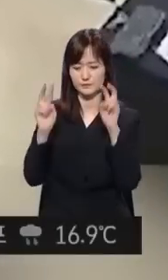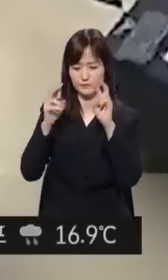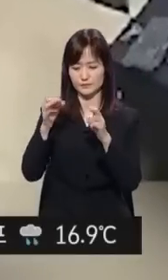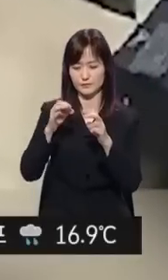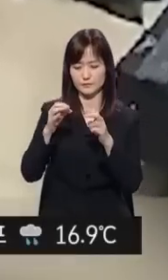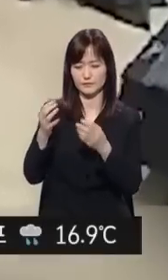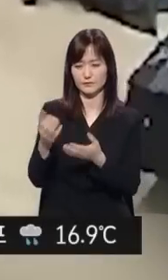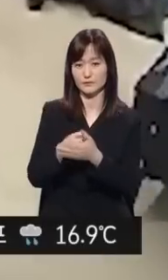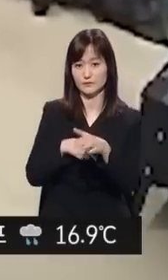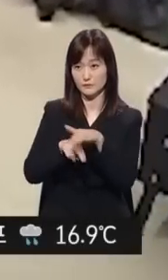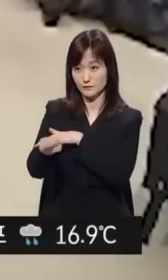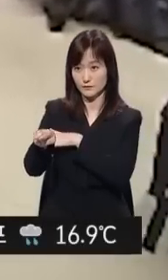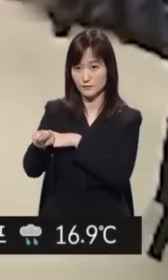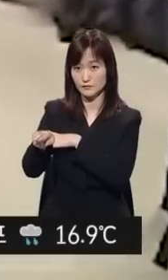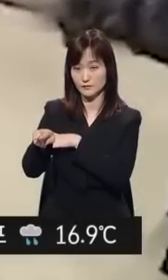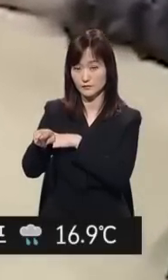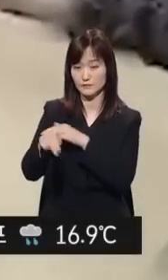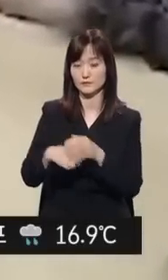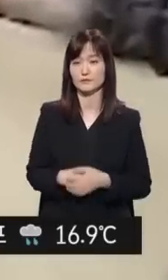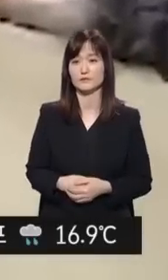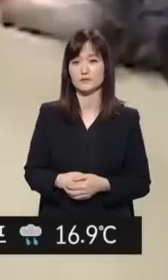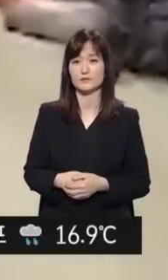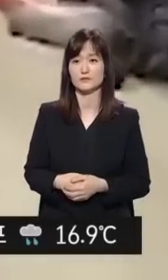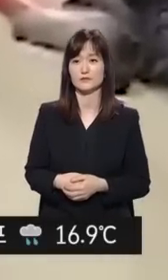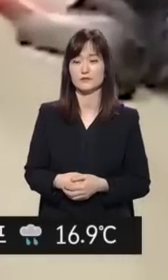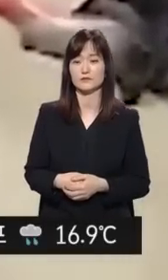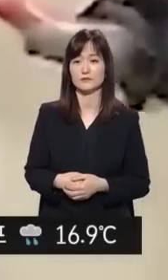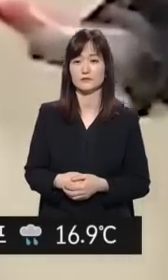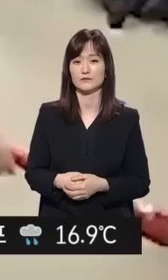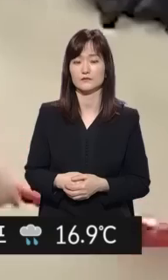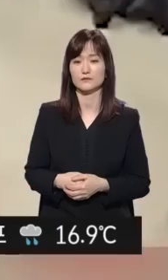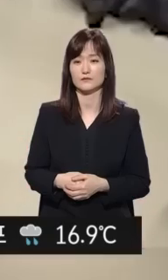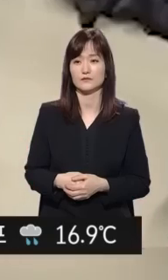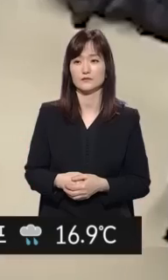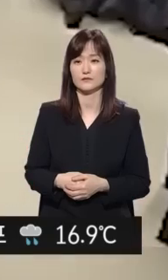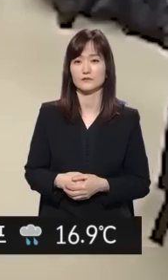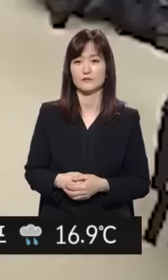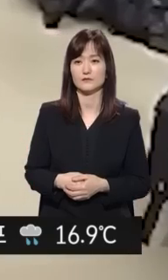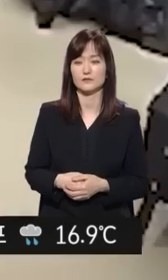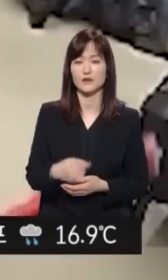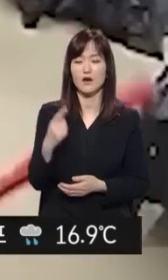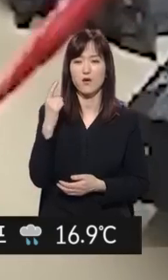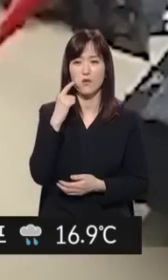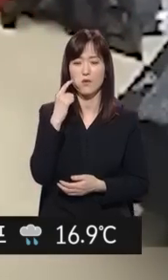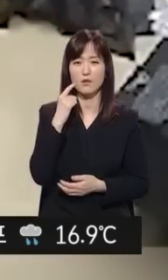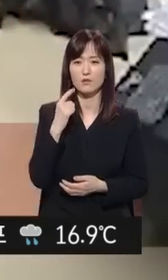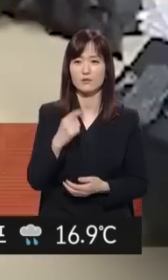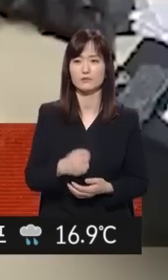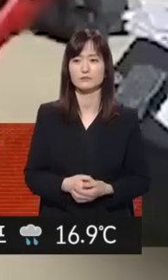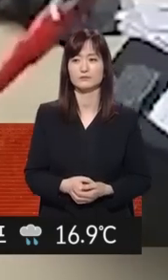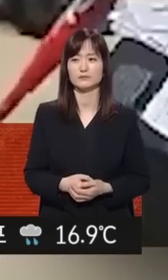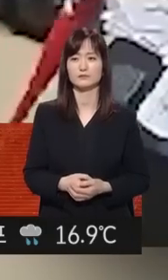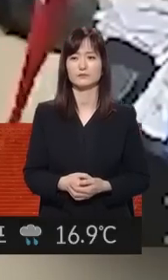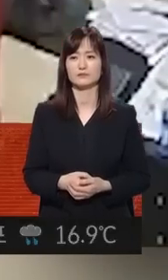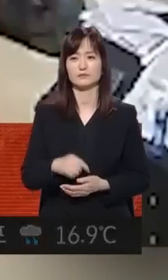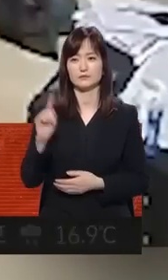들고 튀었다라고 했던 그 가해자의 주장이 거짓이었다는 건데 더군다나 앞서 저 보세요 저